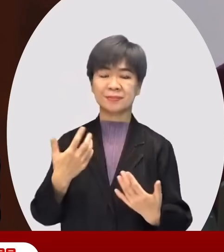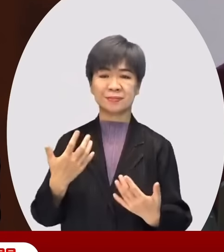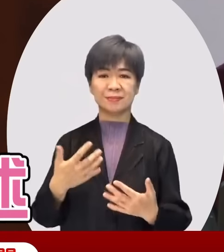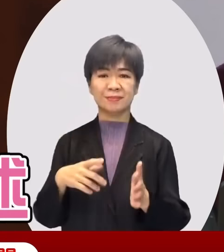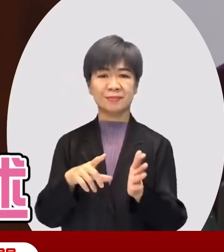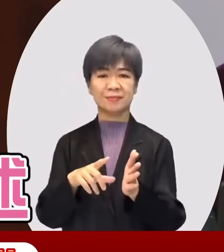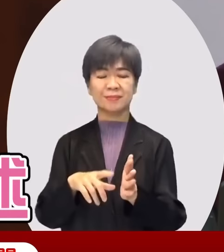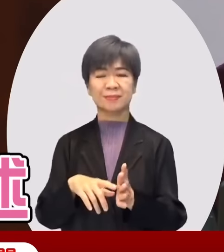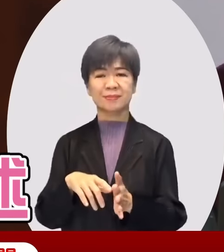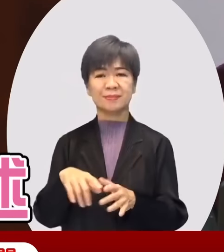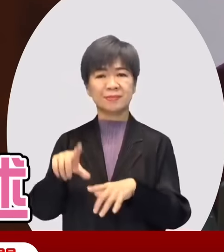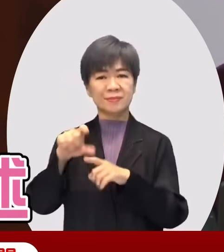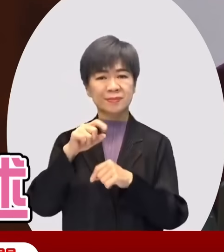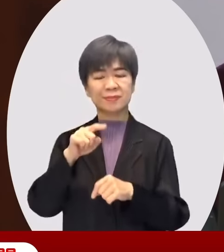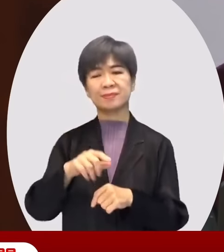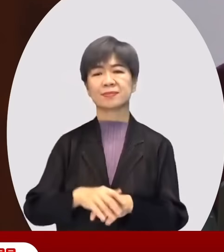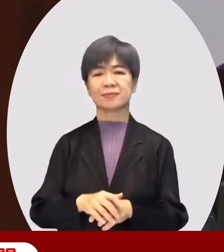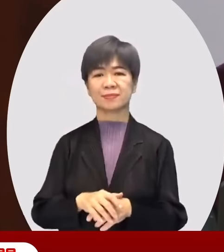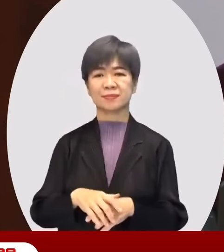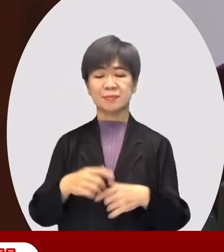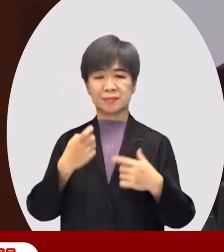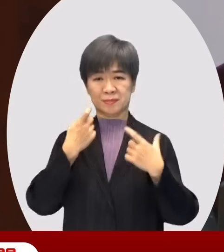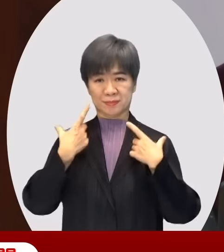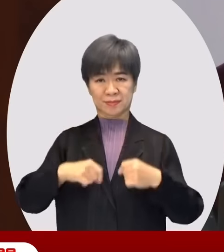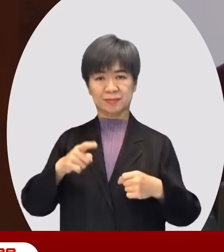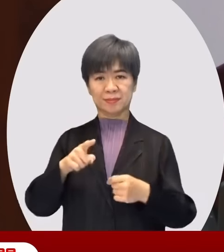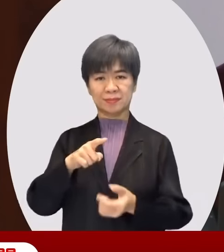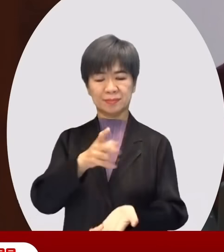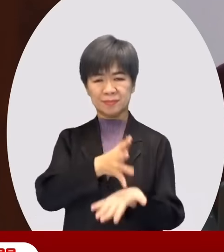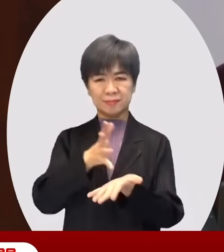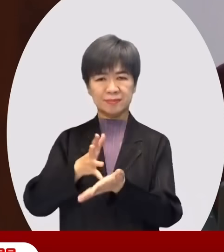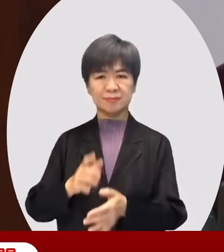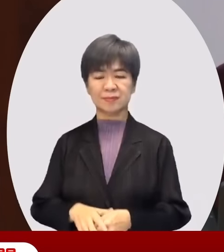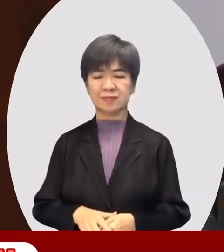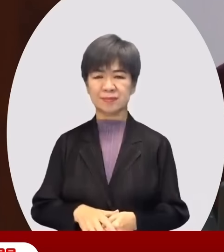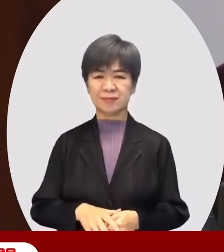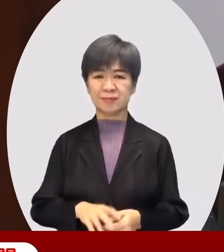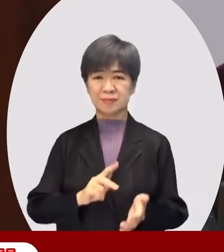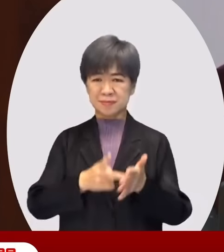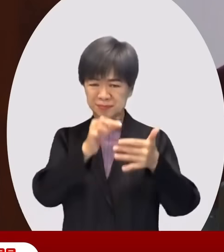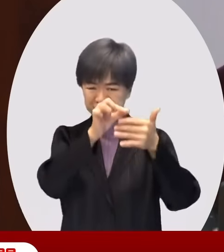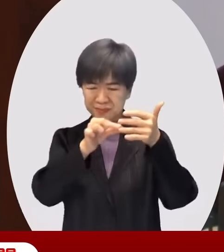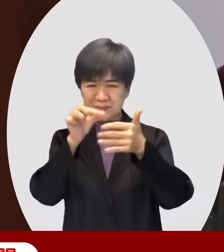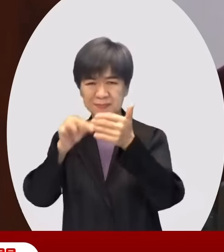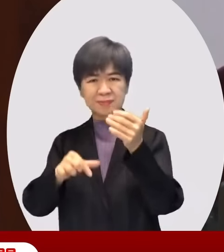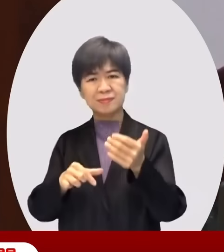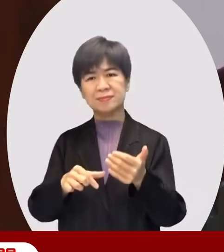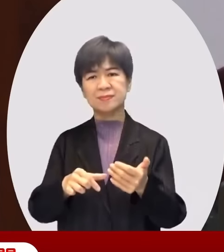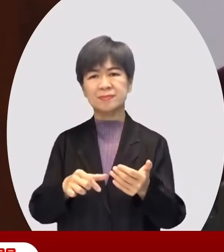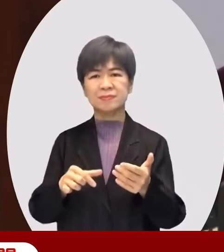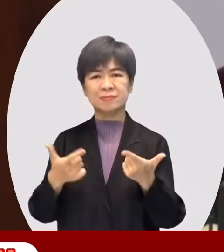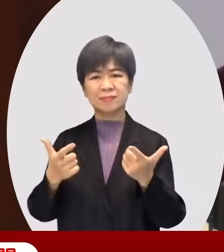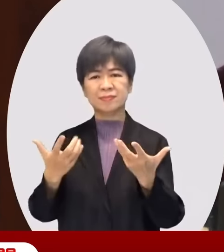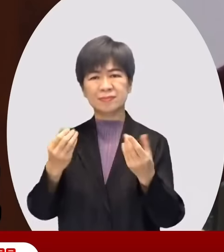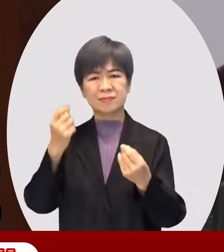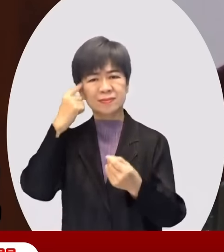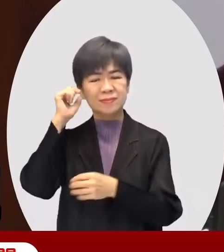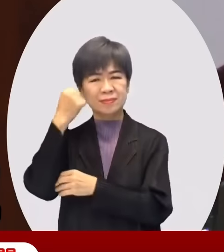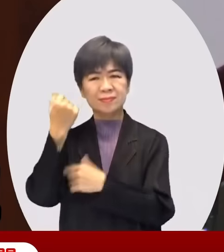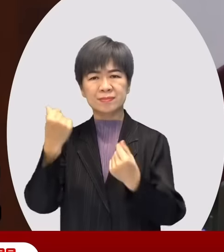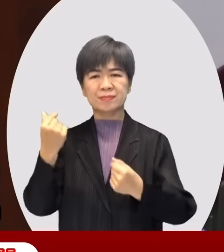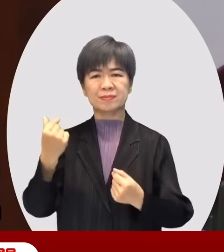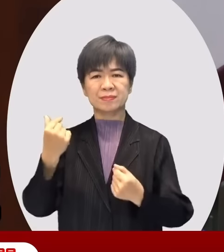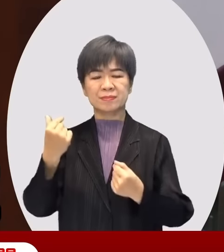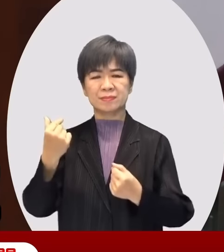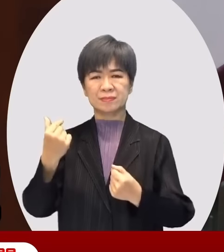依据林时猛律师的陈述，那几个规定是纵然不是无意义，顶多也是宣